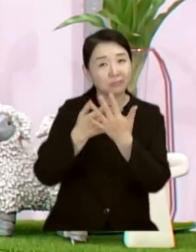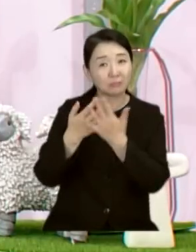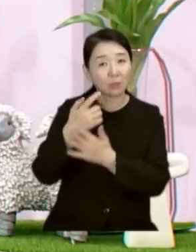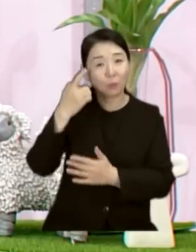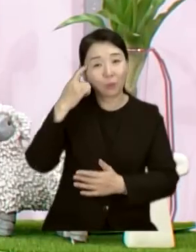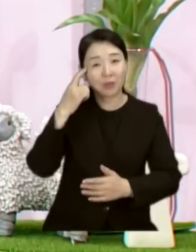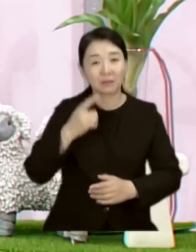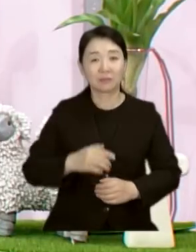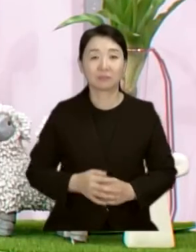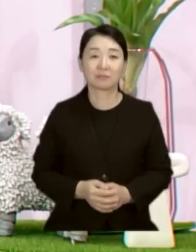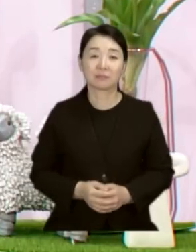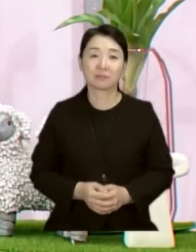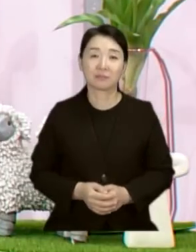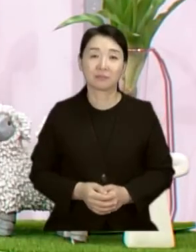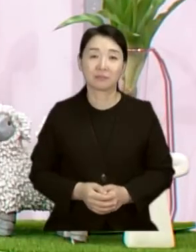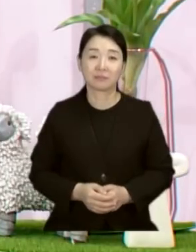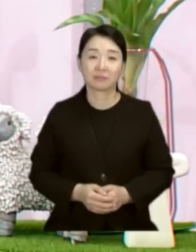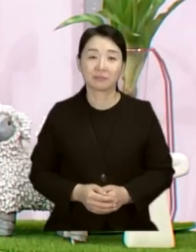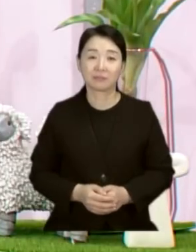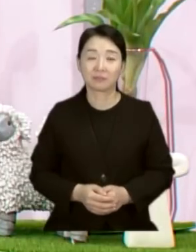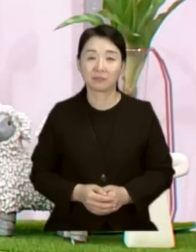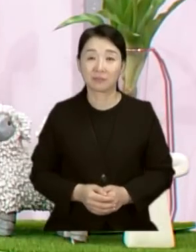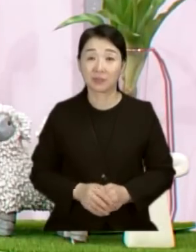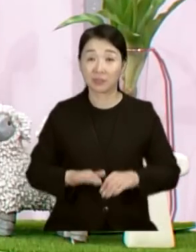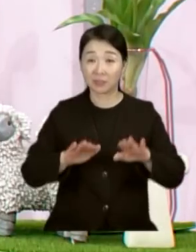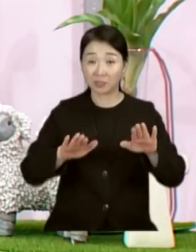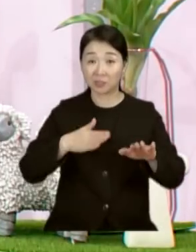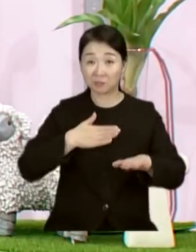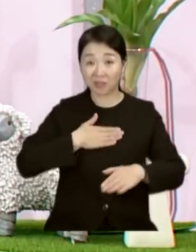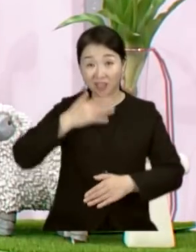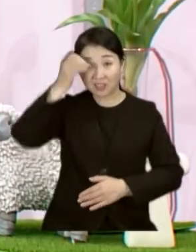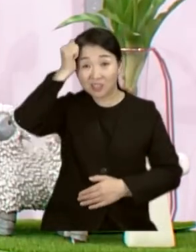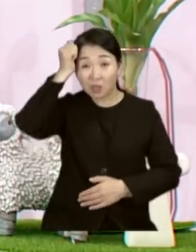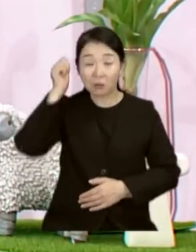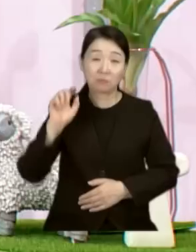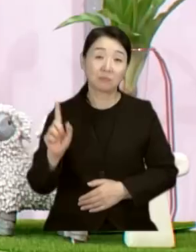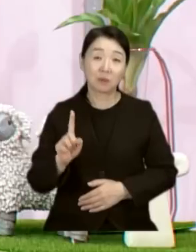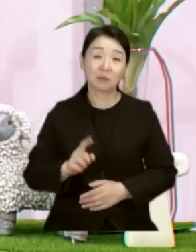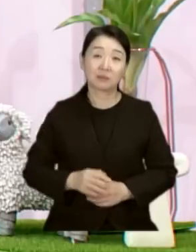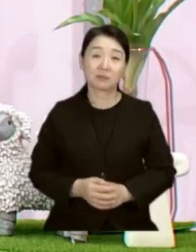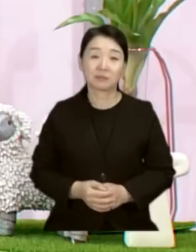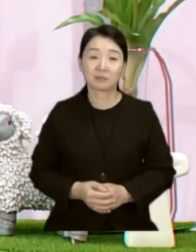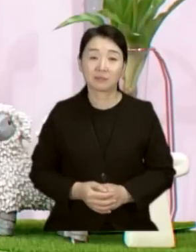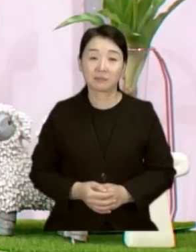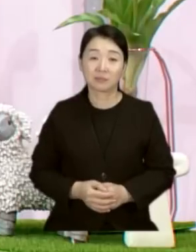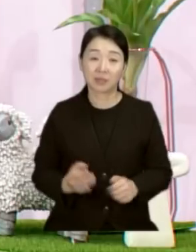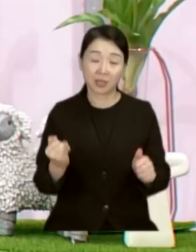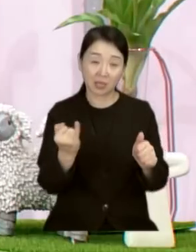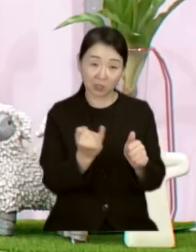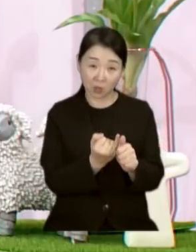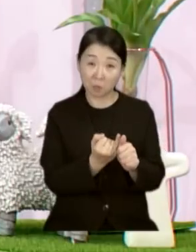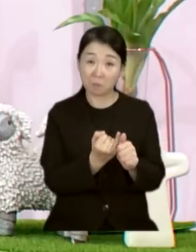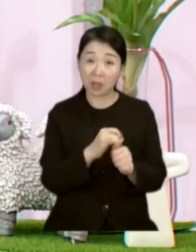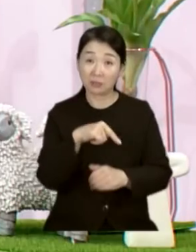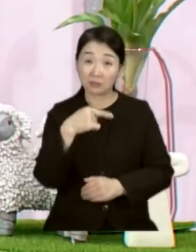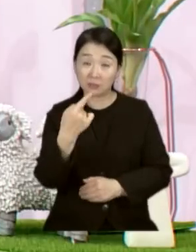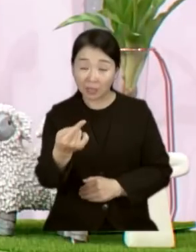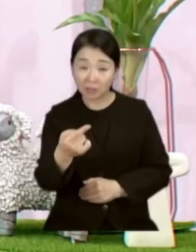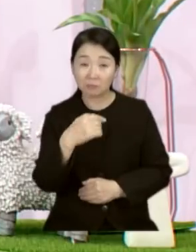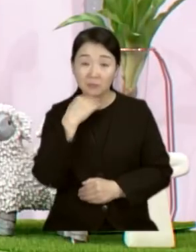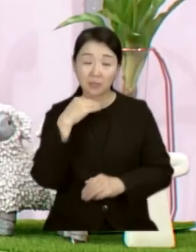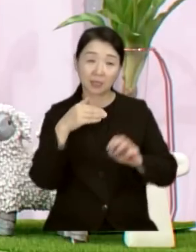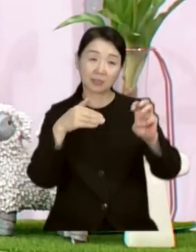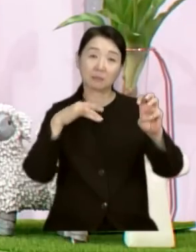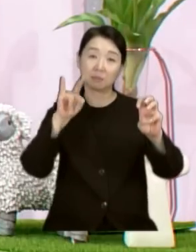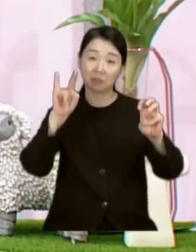소리예요? 왜냐면요. 지금 제 기억 속에는 제가 이제 결혼하고 나서